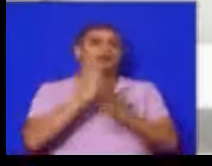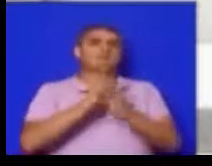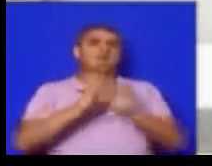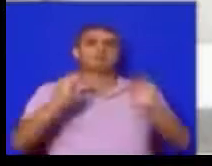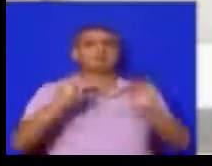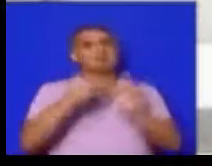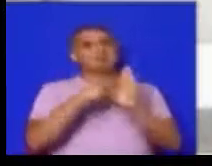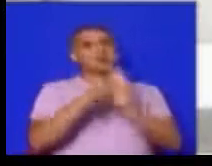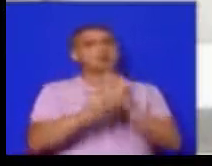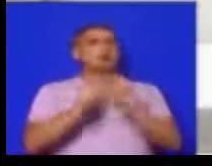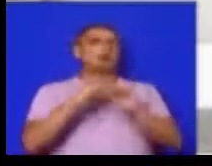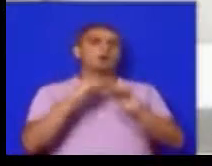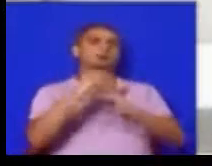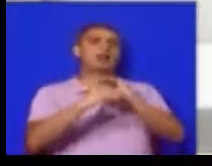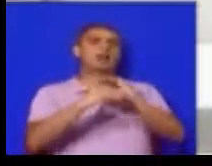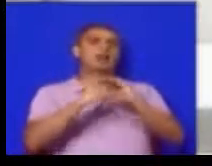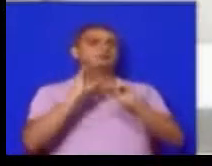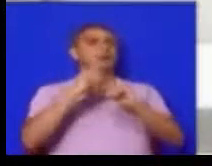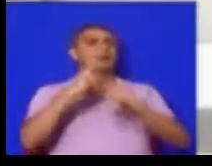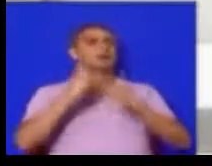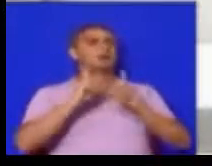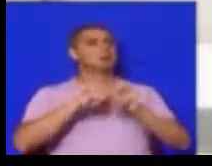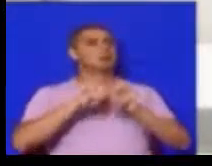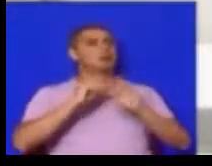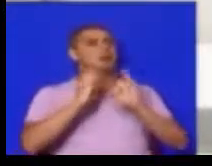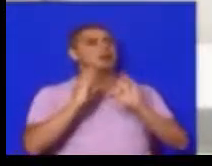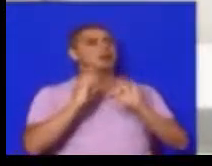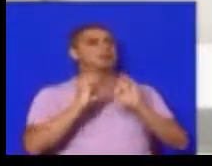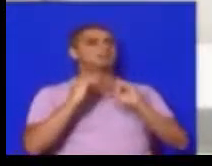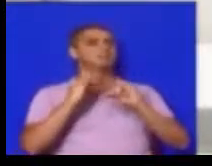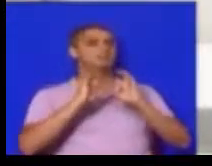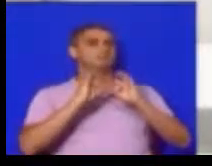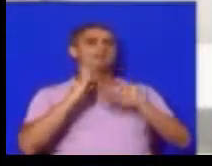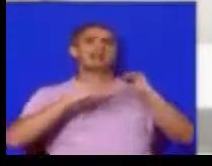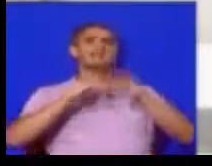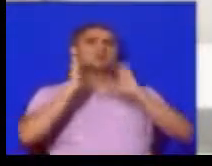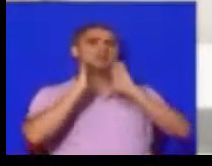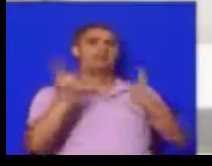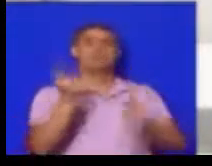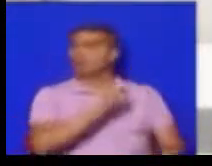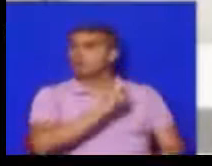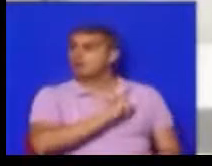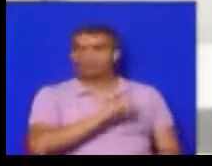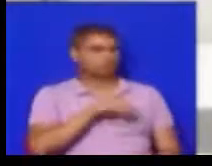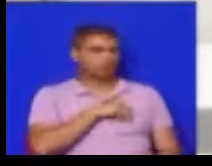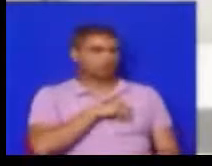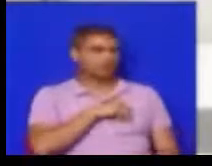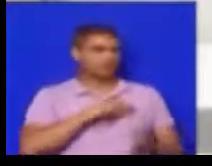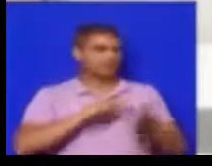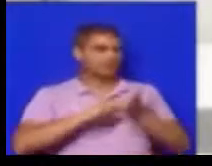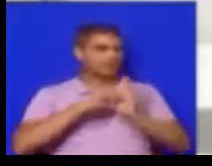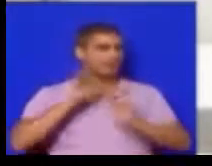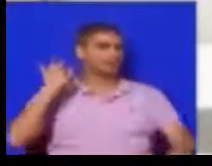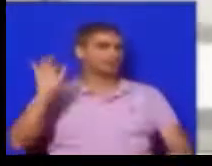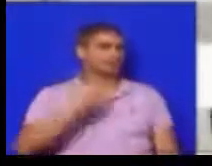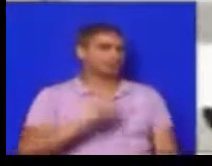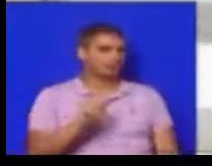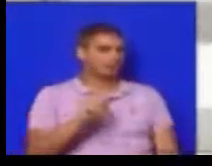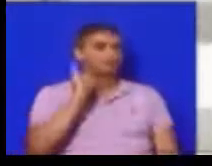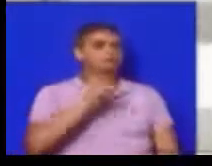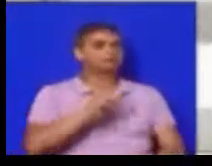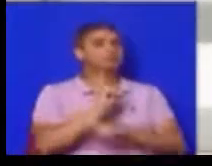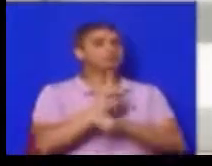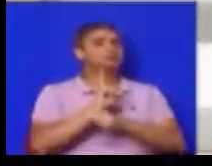כאיזשהו תהליך של צעדים בוני אמון, קטנים. אסור להתפתות לטקטיקה הזאת, צריך לשמור